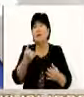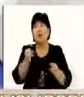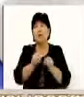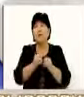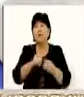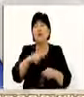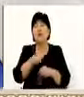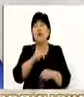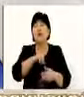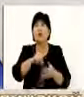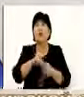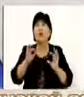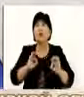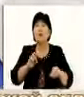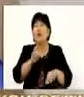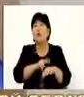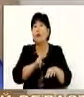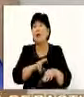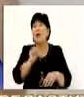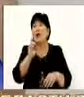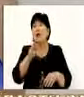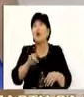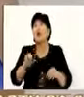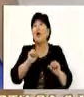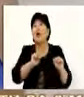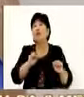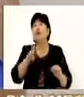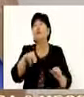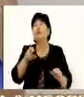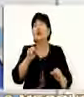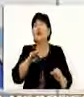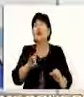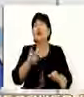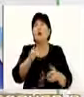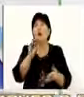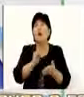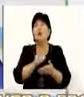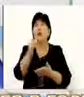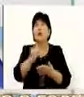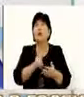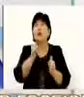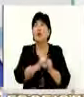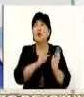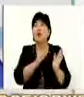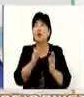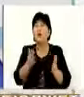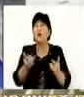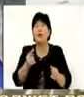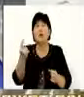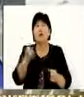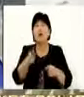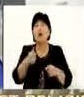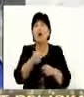работают представитель прокуратуры полиция кимата адвокат медиатор кроме того по установленному графику регулярно проводит прием 1